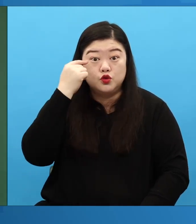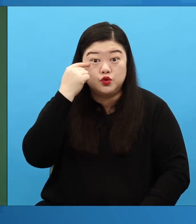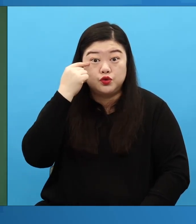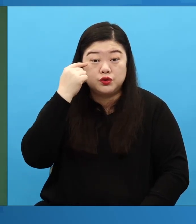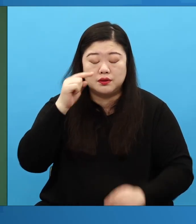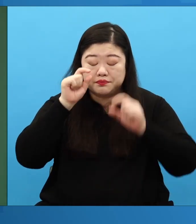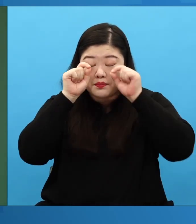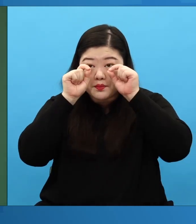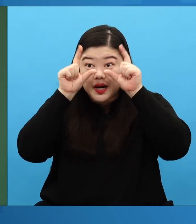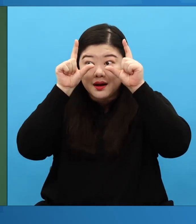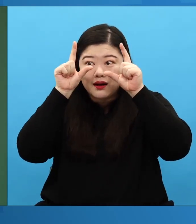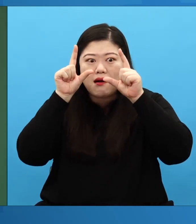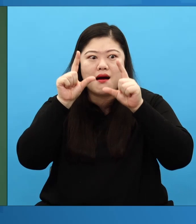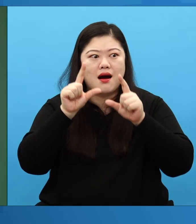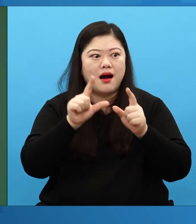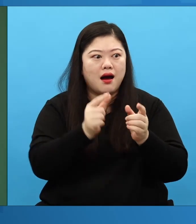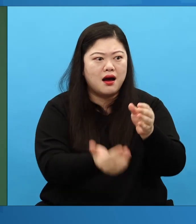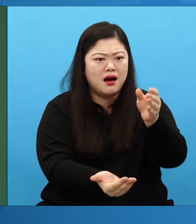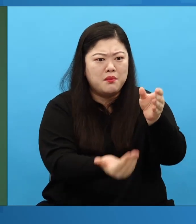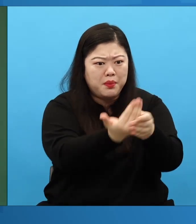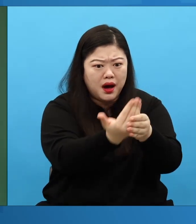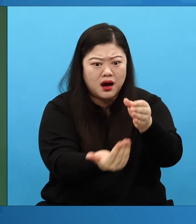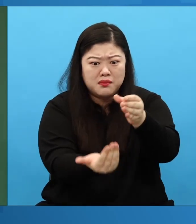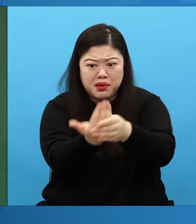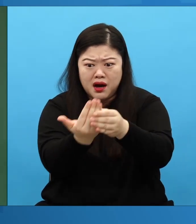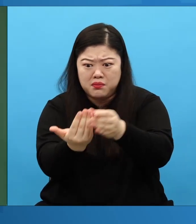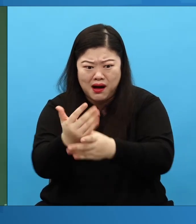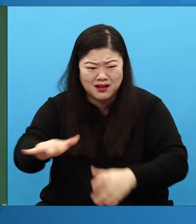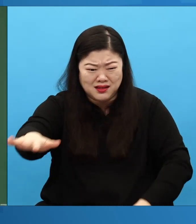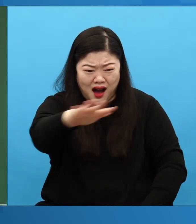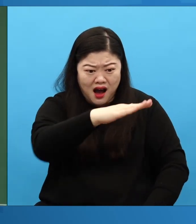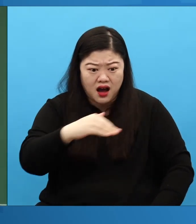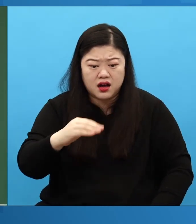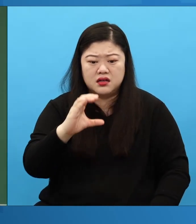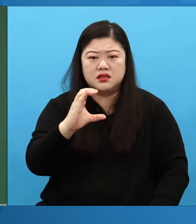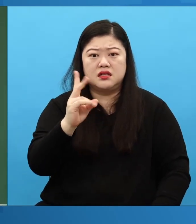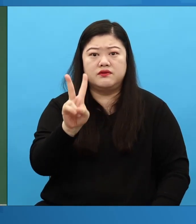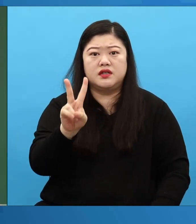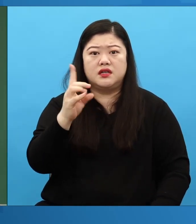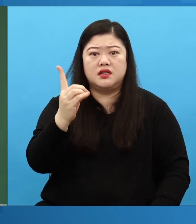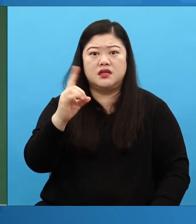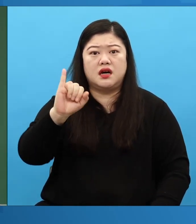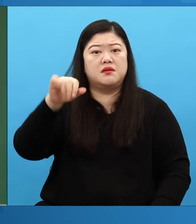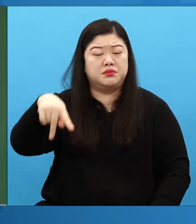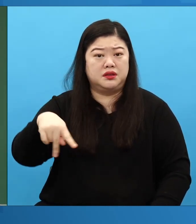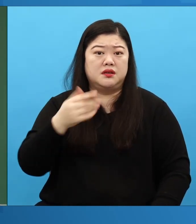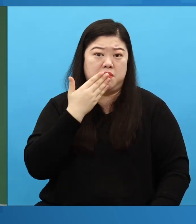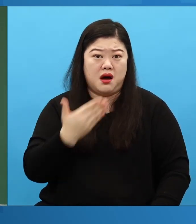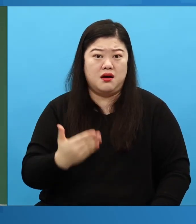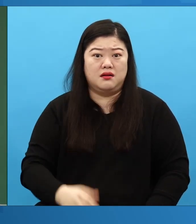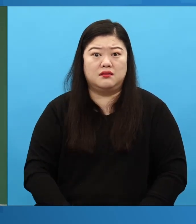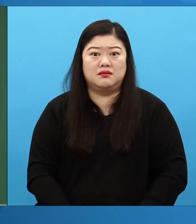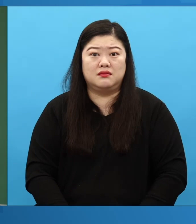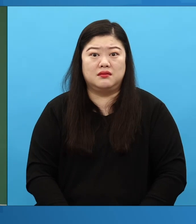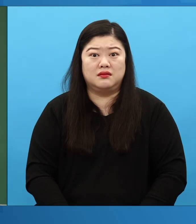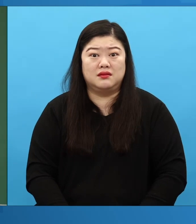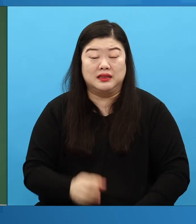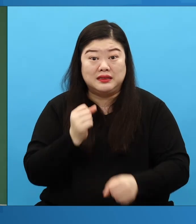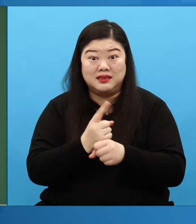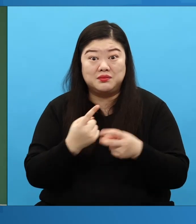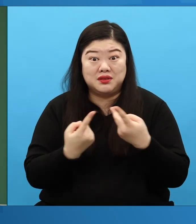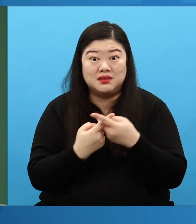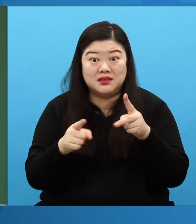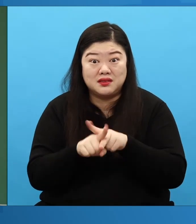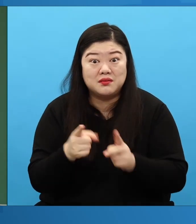a difficulty for me because I haven't made it my turning point. But once you do that, everything and all things become my CVDIP. 설명 안 해도 아시지 않습니까? And you already know this without any